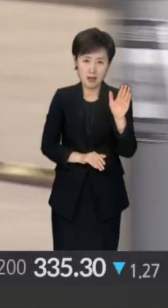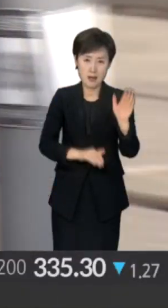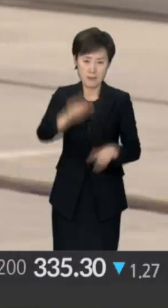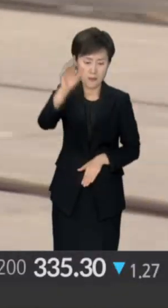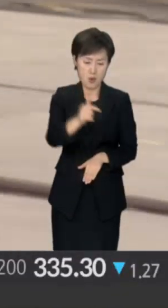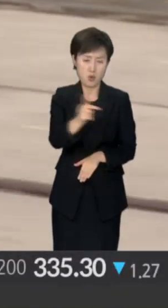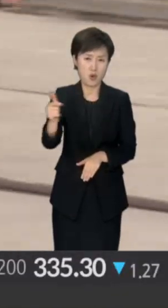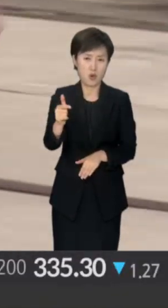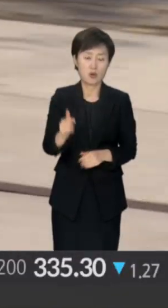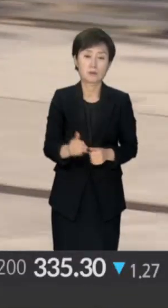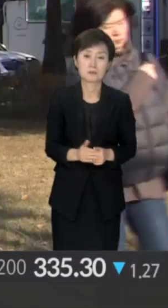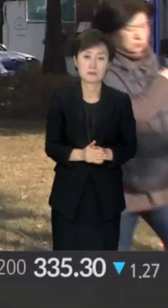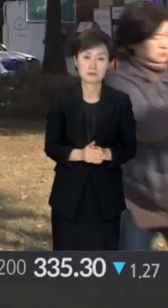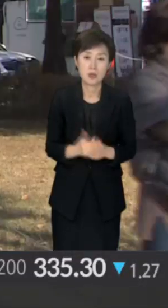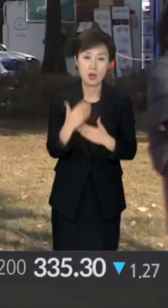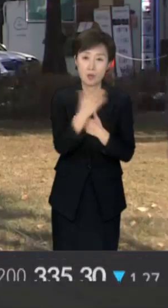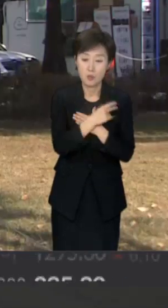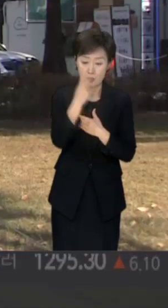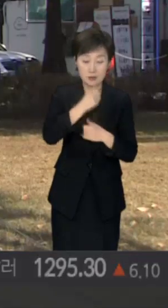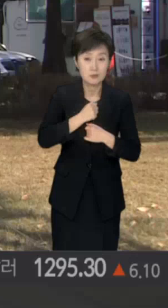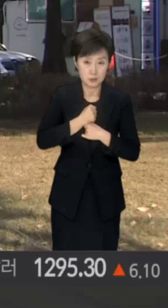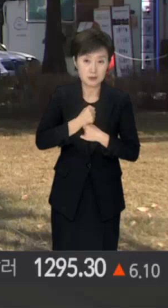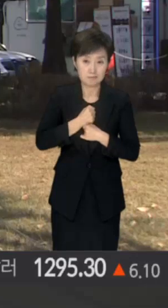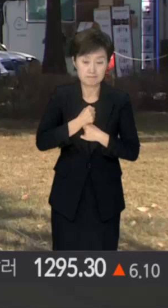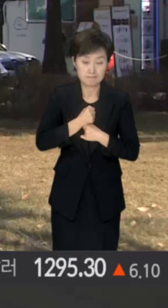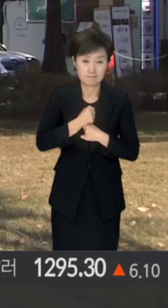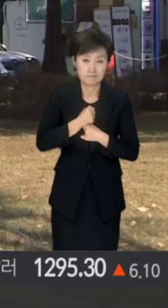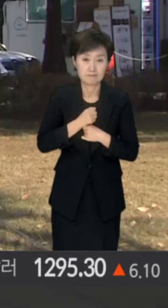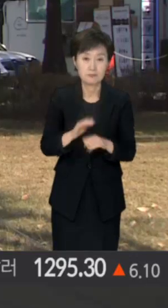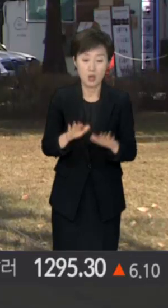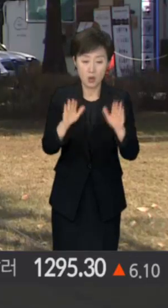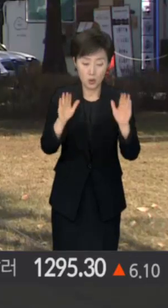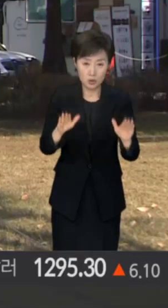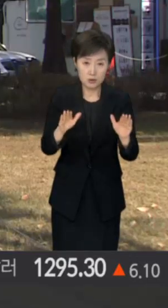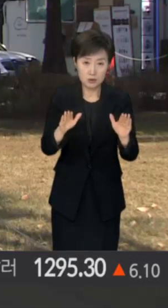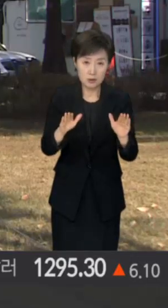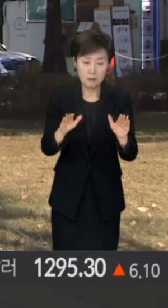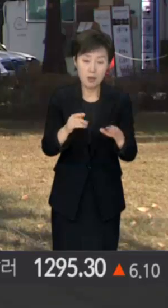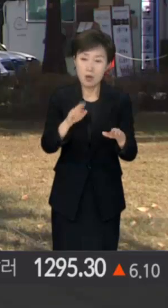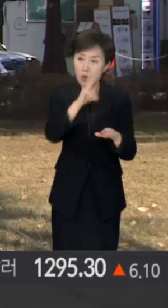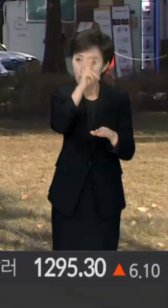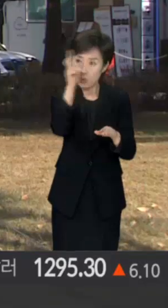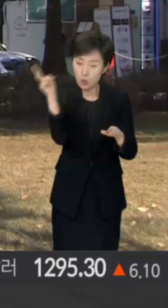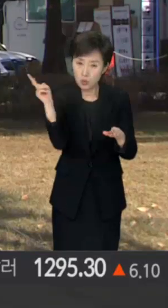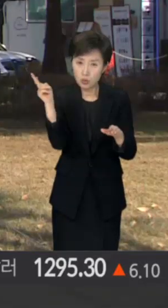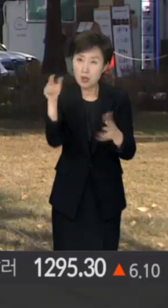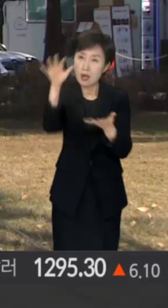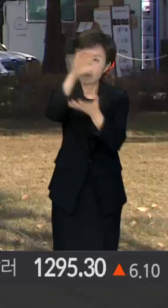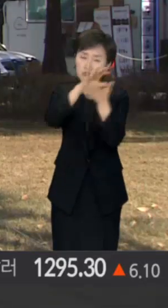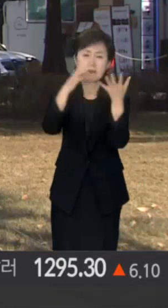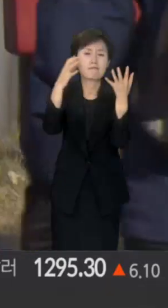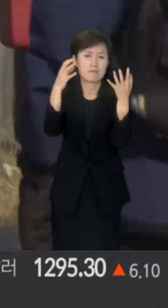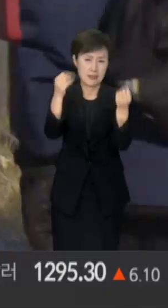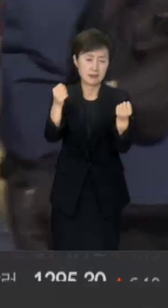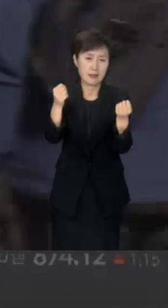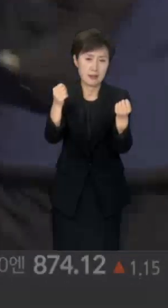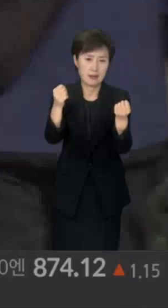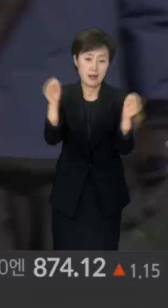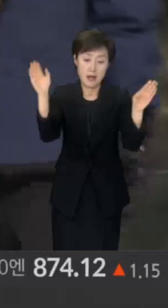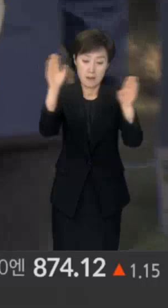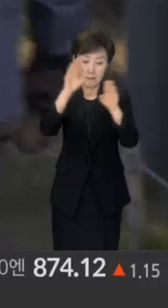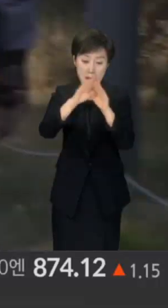이상 크게 벌어지겠습니다. 체온 조절을 잘 해주셔야겠습니다. 오늘 막다가 늦은 오후부터 하늘빛이 점차 흐려지겠습니다.